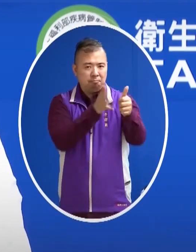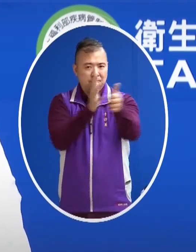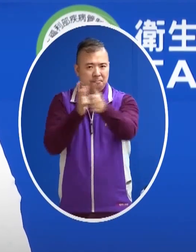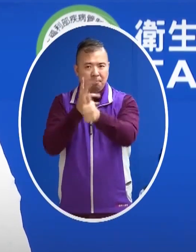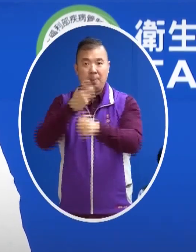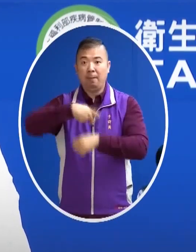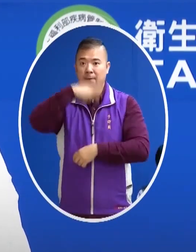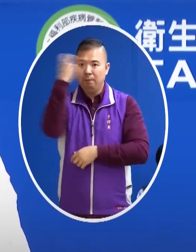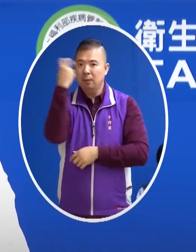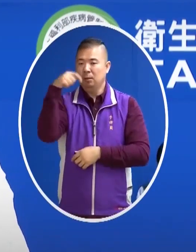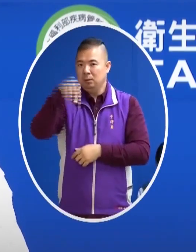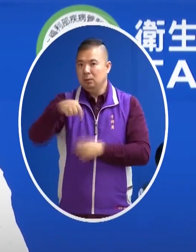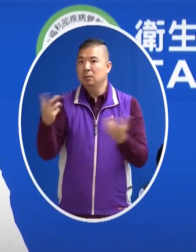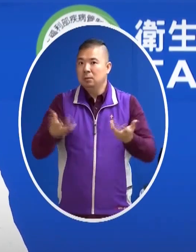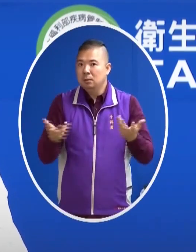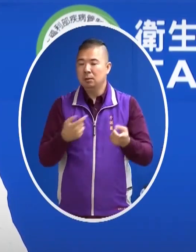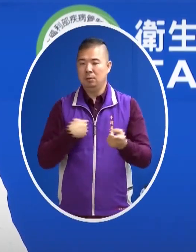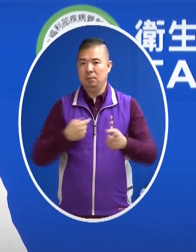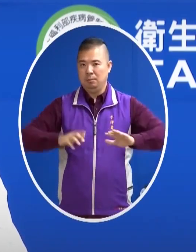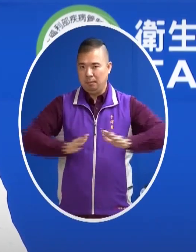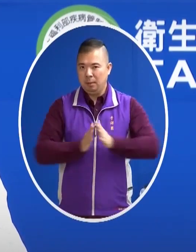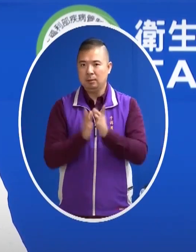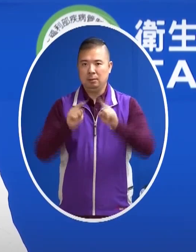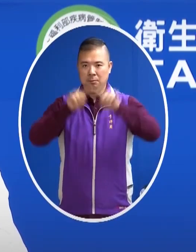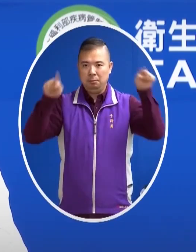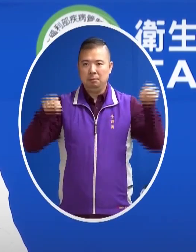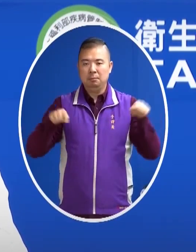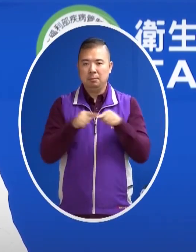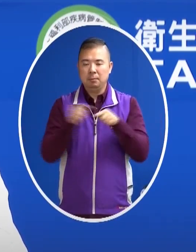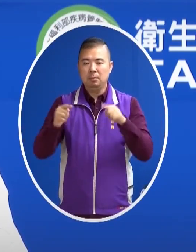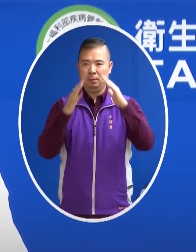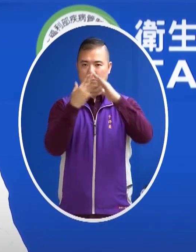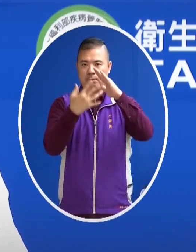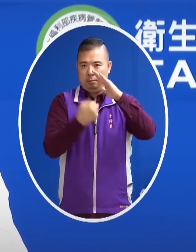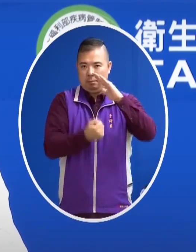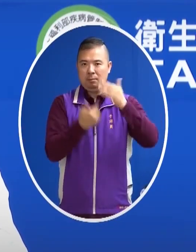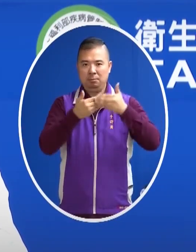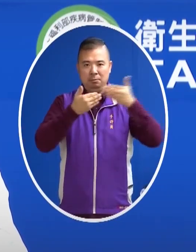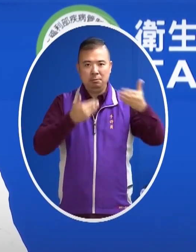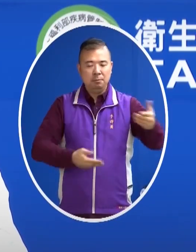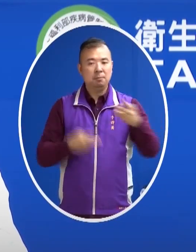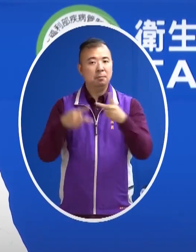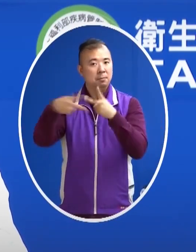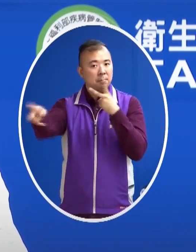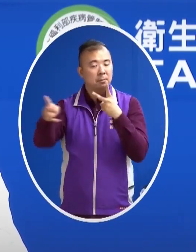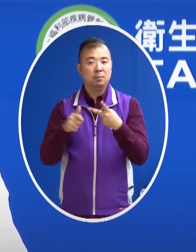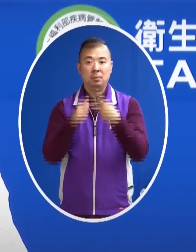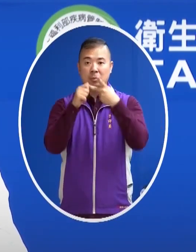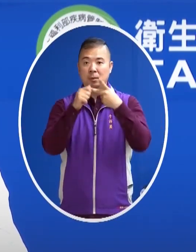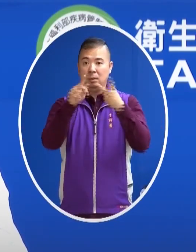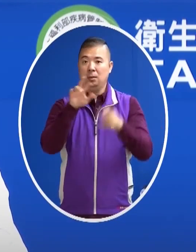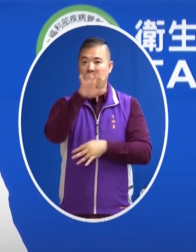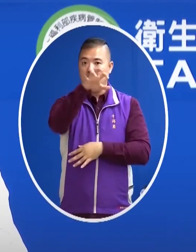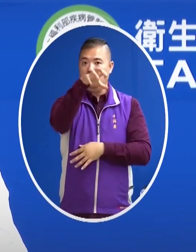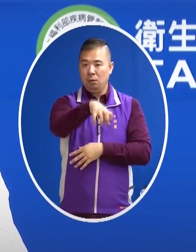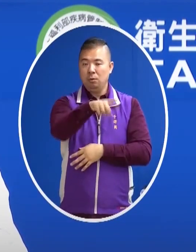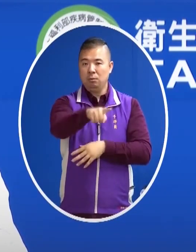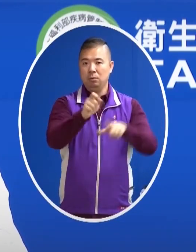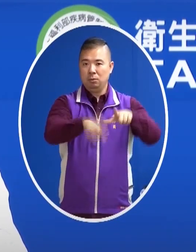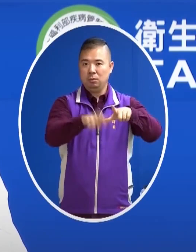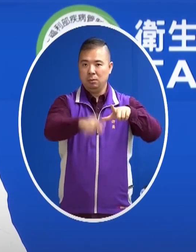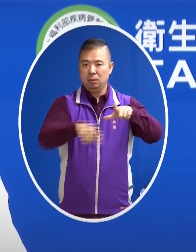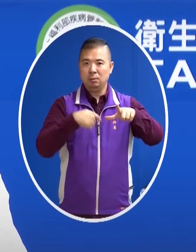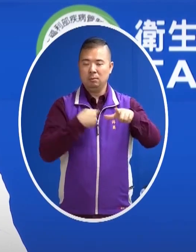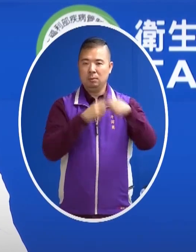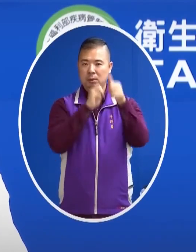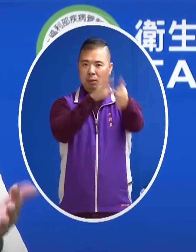也会把他马上开居家隔离单，好，那也会去航空公司住机，好，那不过